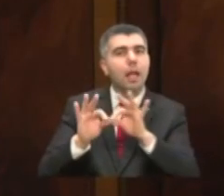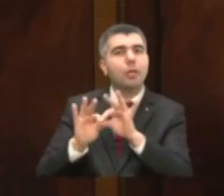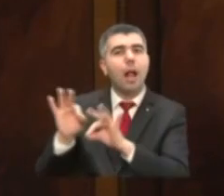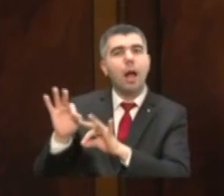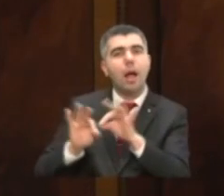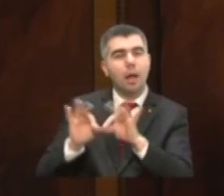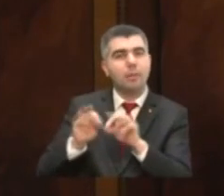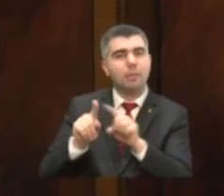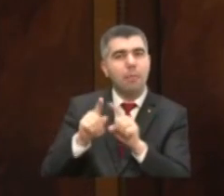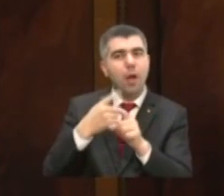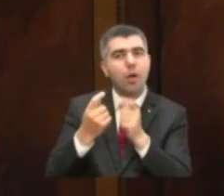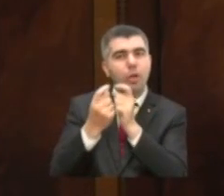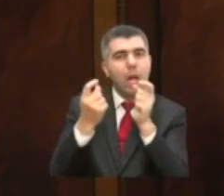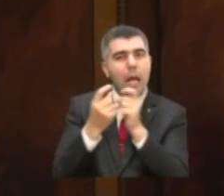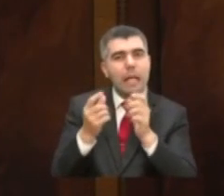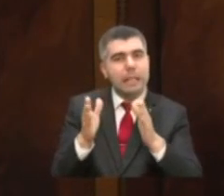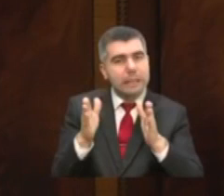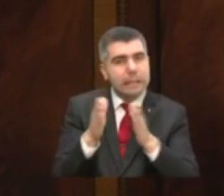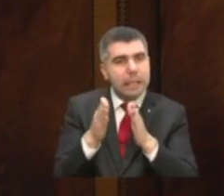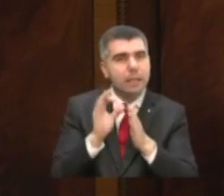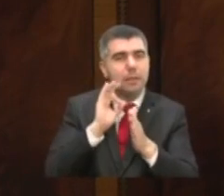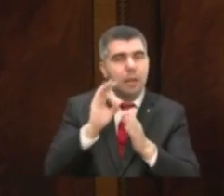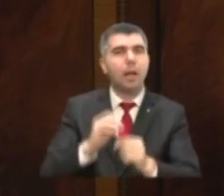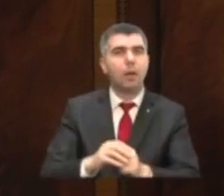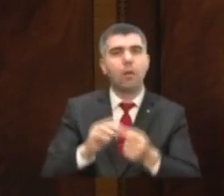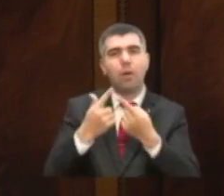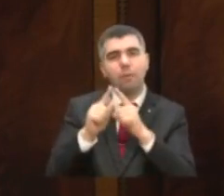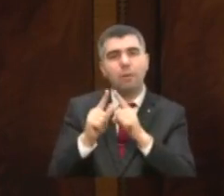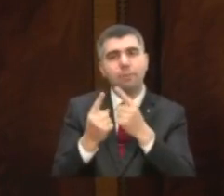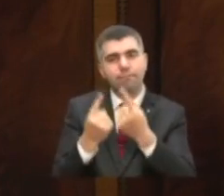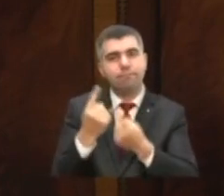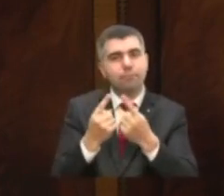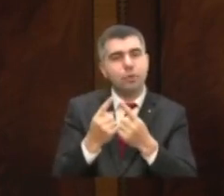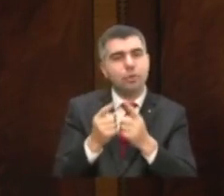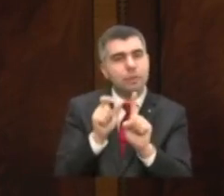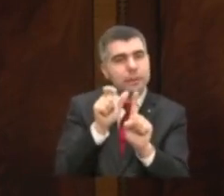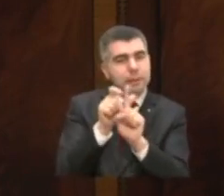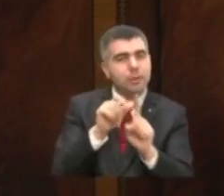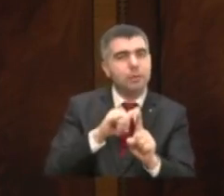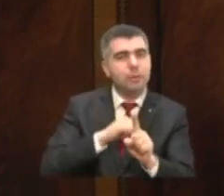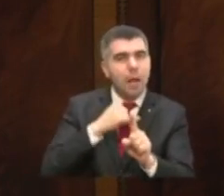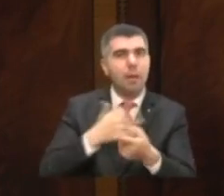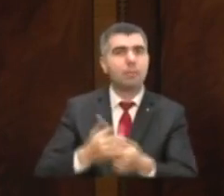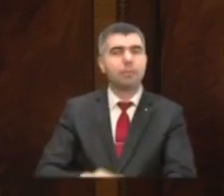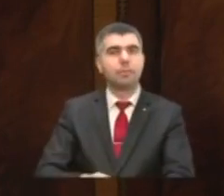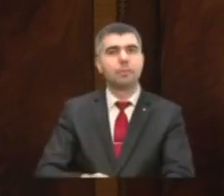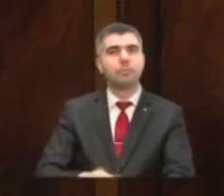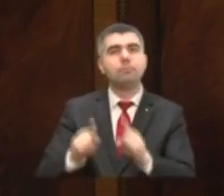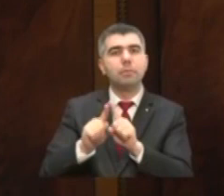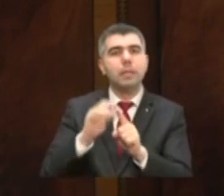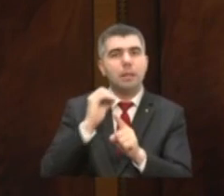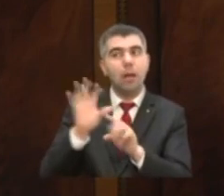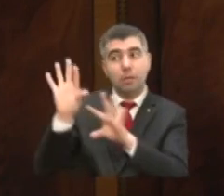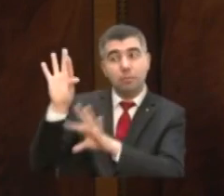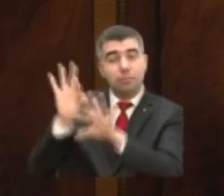المقاولات الصغرى والمتوسطة، واللي في الغالب كتمشي في اتجاه الشباب، لا من حيث اللي كينشئوها ولا من حيث المناصب ديال الشغل